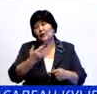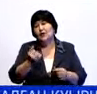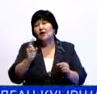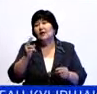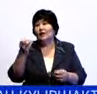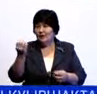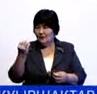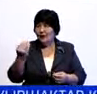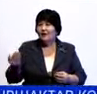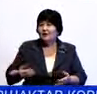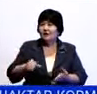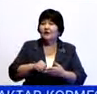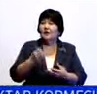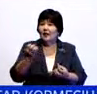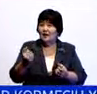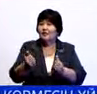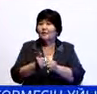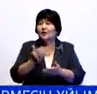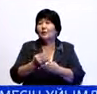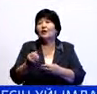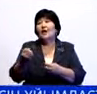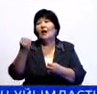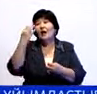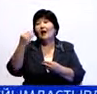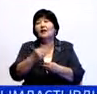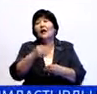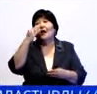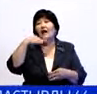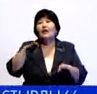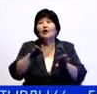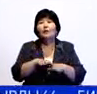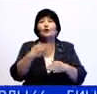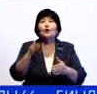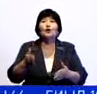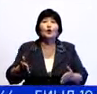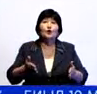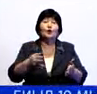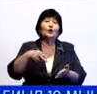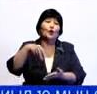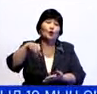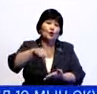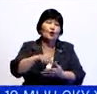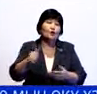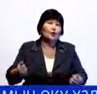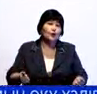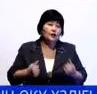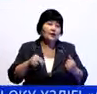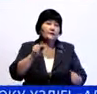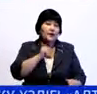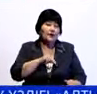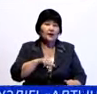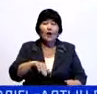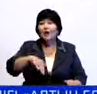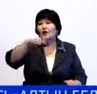де ақыл айта тұрғанда, әлі де қасымызда бола тұрғанда, әкеміз сияқты болсақ та, sonun yolunu жүрсек те, sonun тынымсыз еңбегі